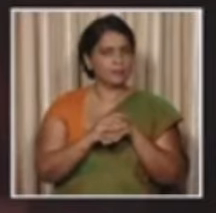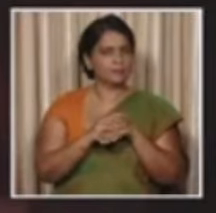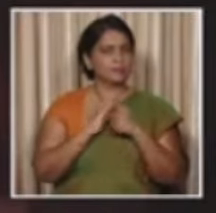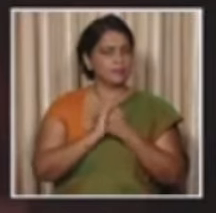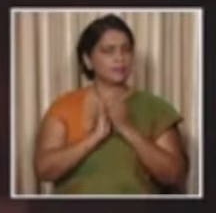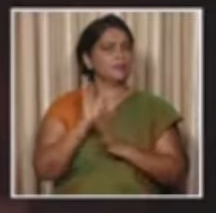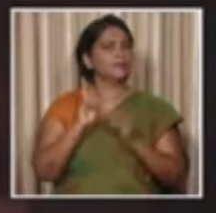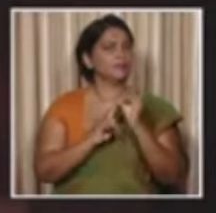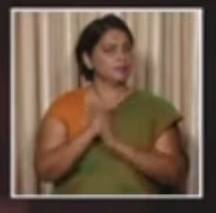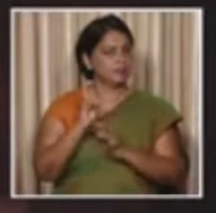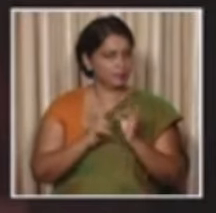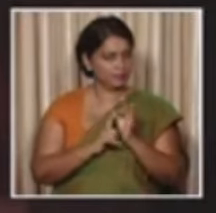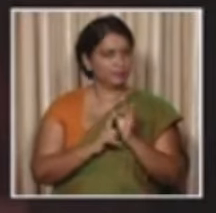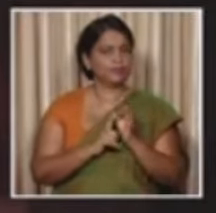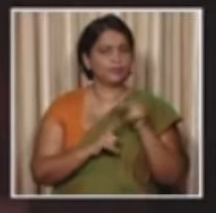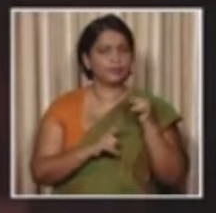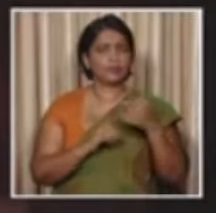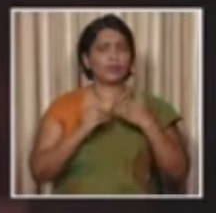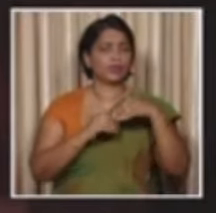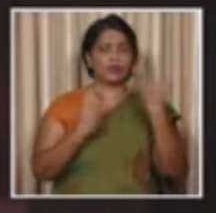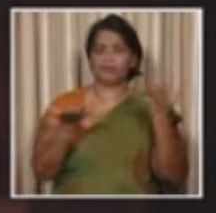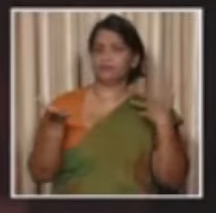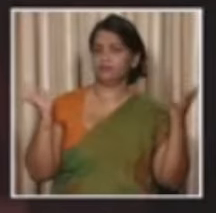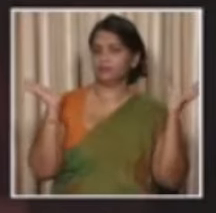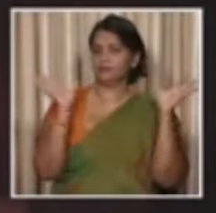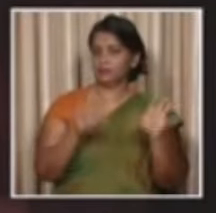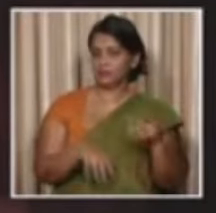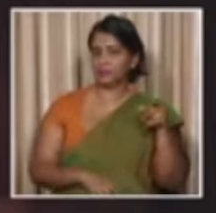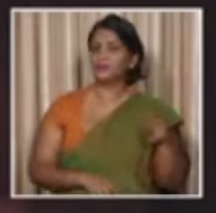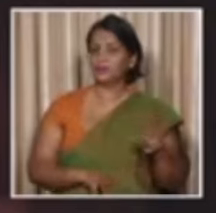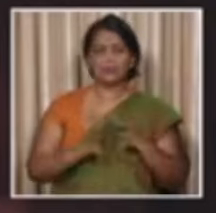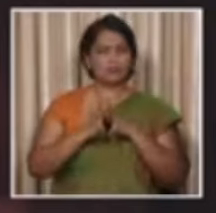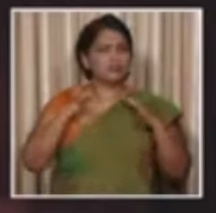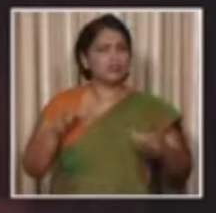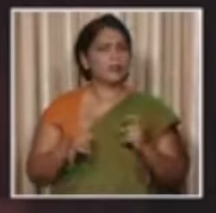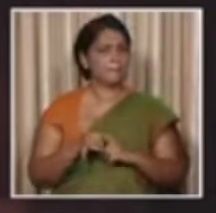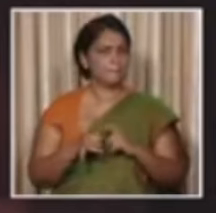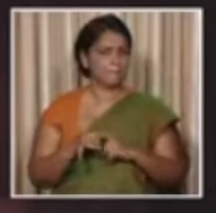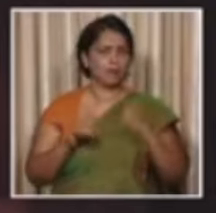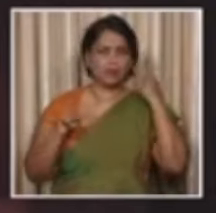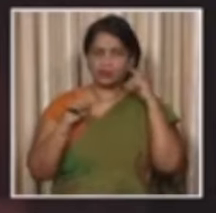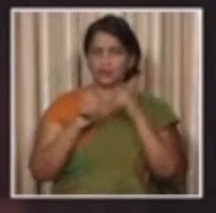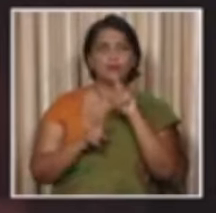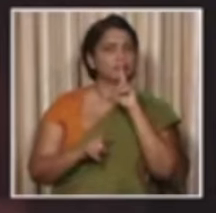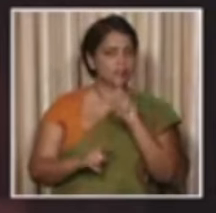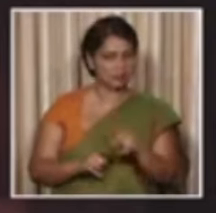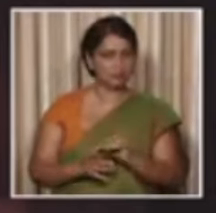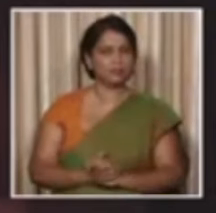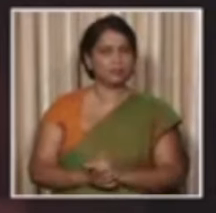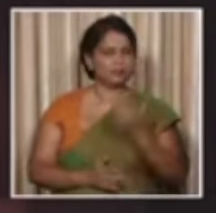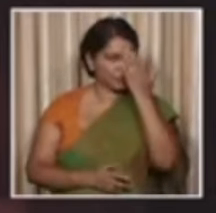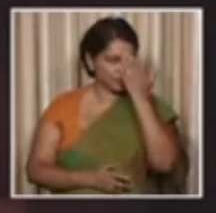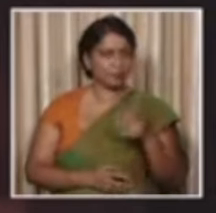ගරු මන්ත්‍රීතුමන්ලා මේ ඔබතුමා ඉදිරියට ඇවිල්ලා මේ බරපතල ප්‍රශ්නයක් පිළිබඳව මතු කරන්නේ හොඳයි